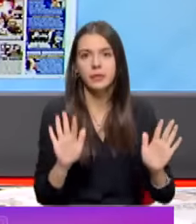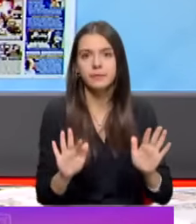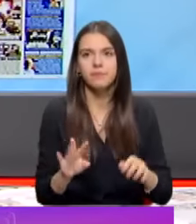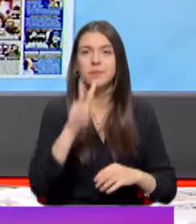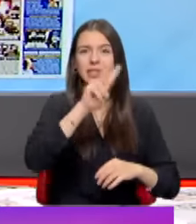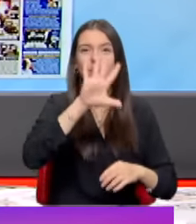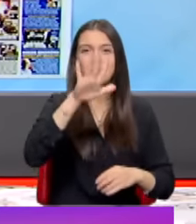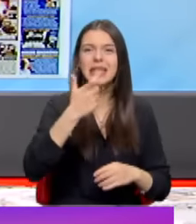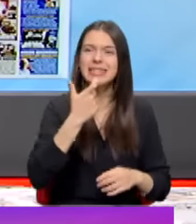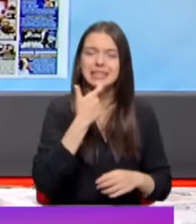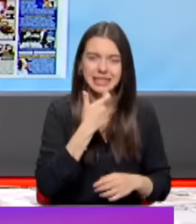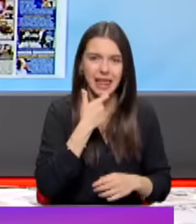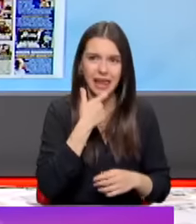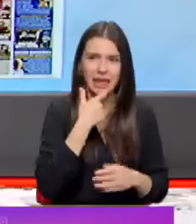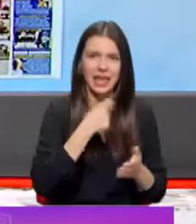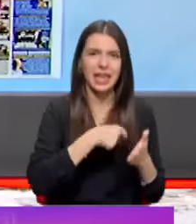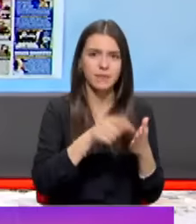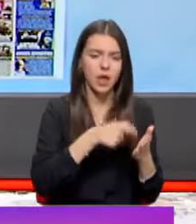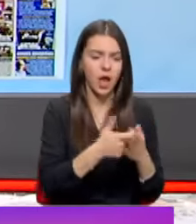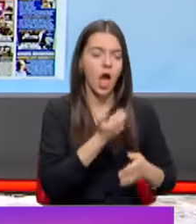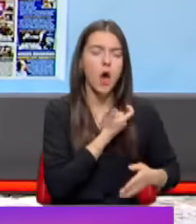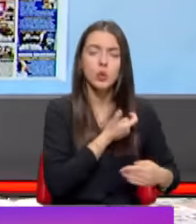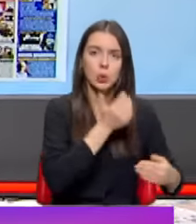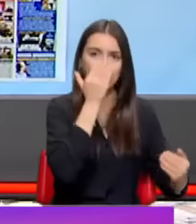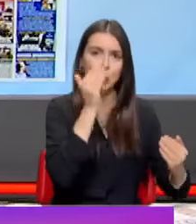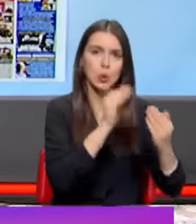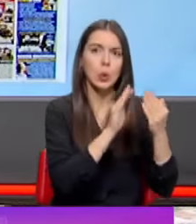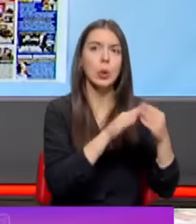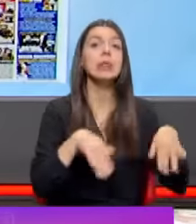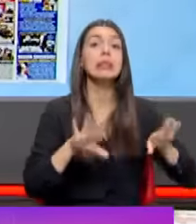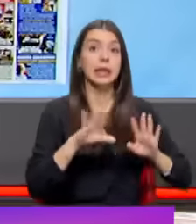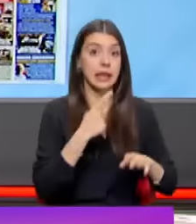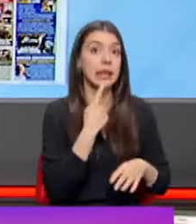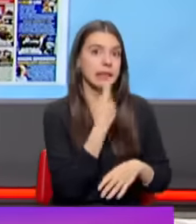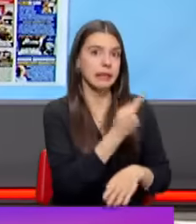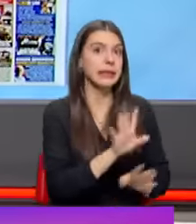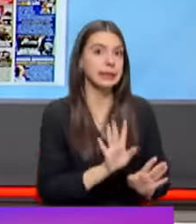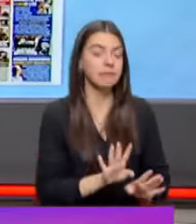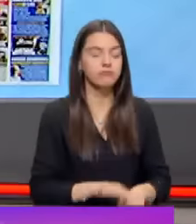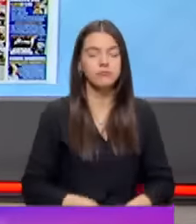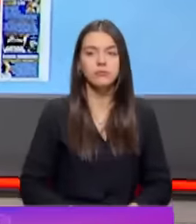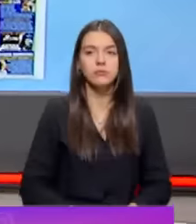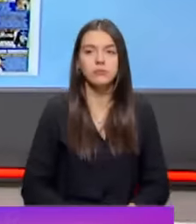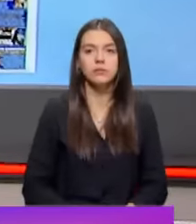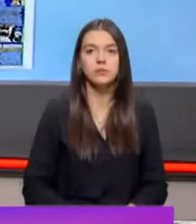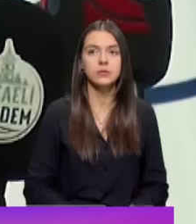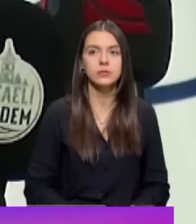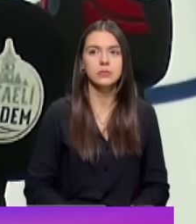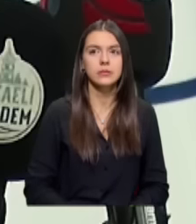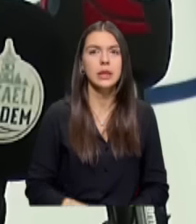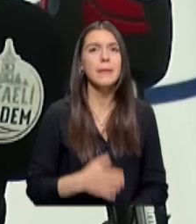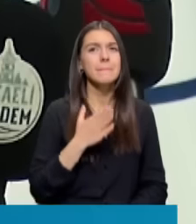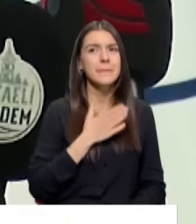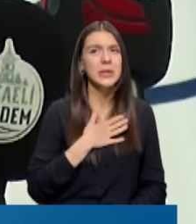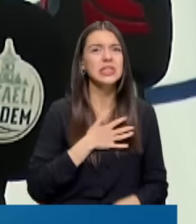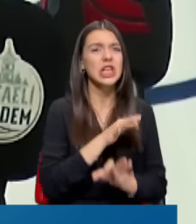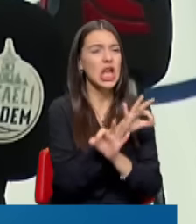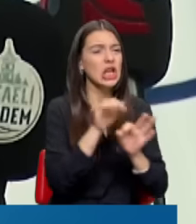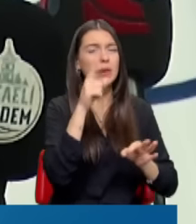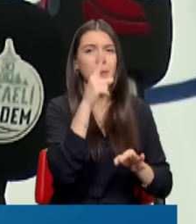bir tahsisin zaten kanunen yapılamayacağını dile getirerek. Biz hiçbir yere